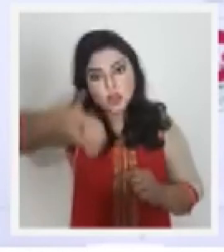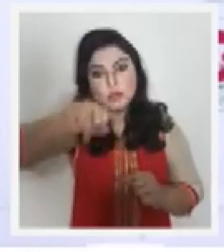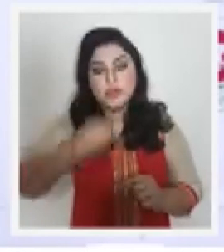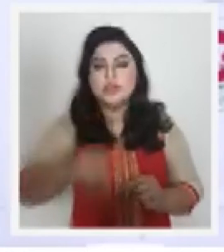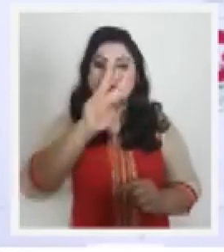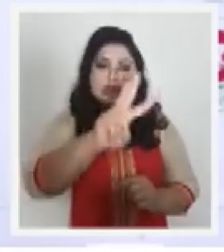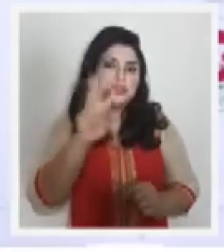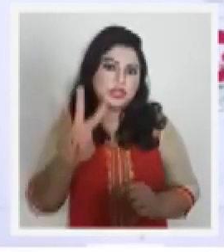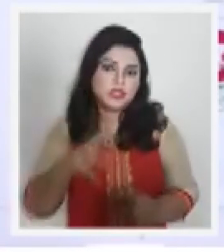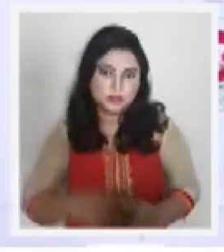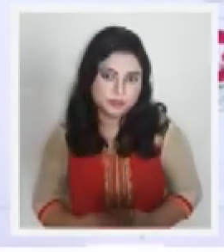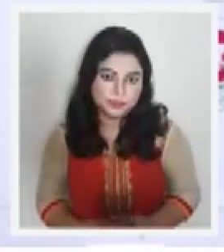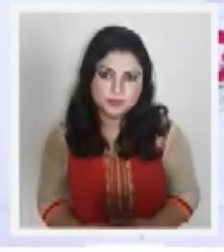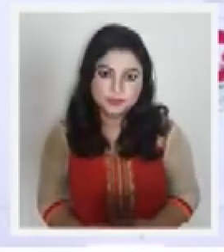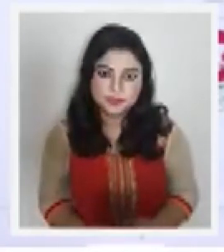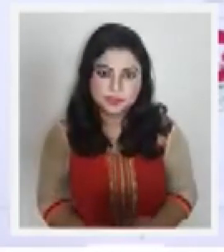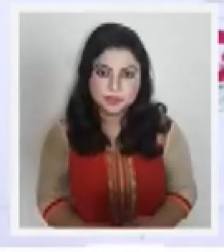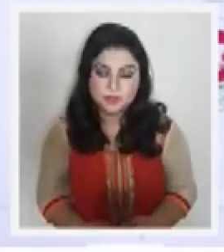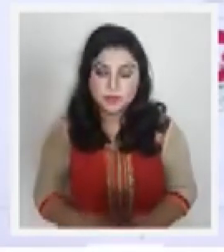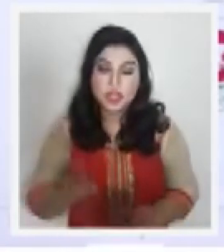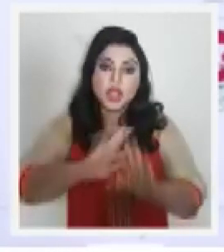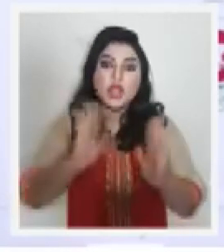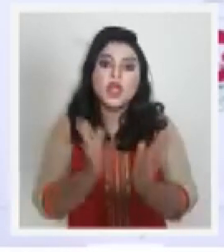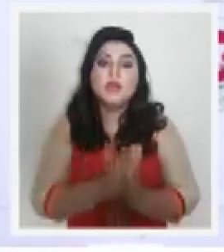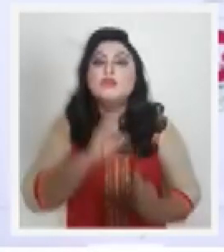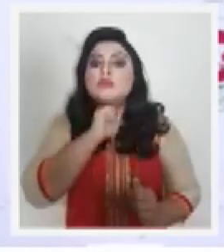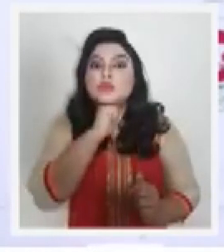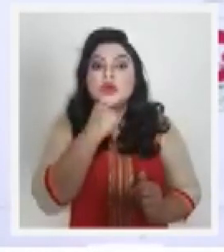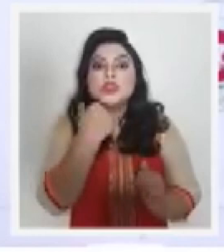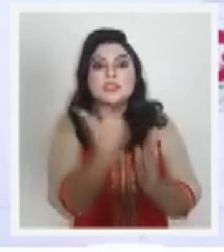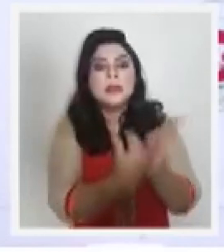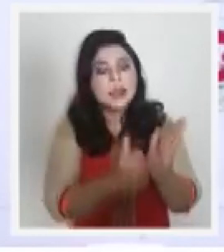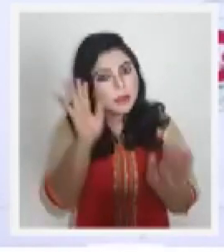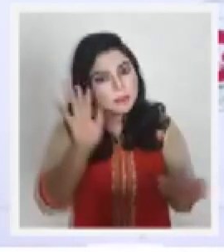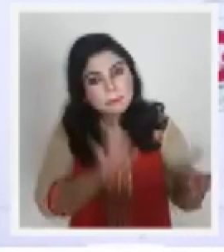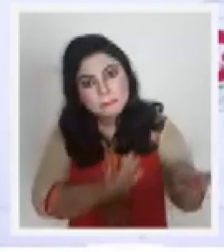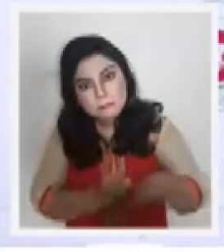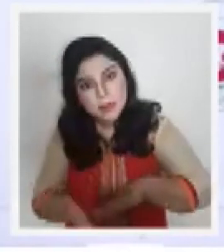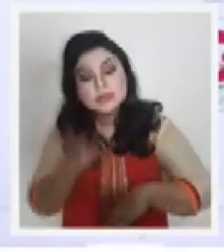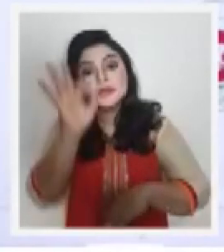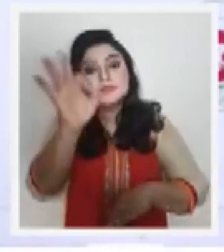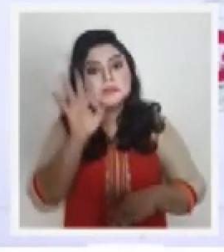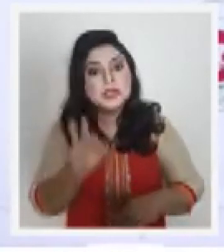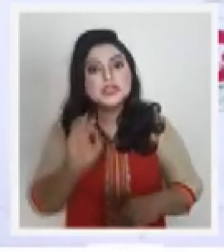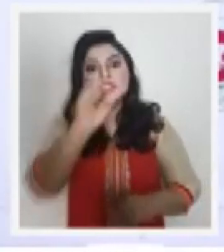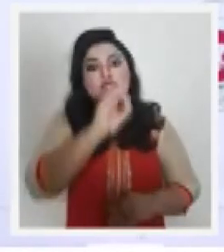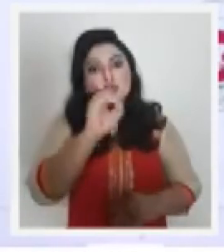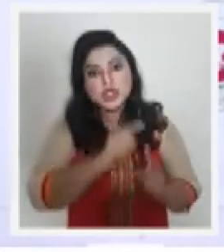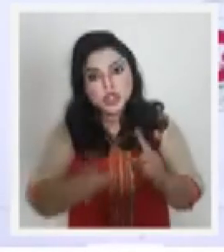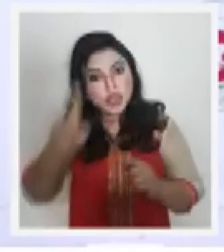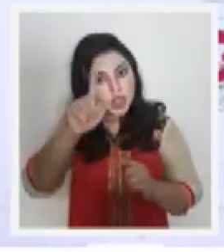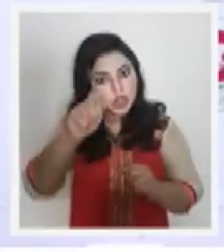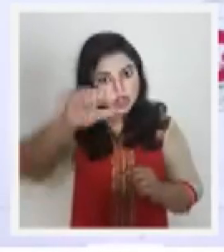14 জন, 71 থেকে 80 বছর 3 জন, এবং 81 থেকে 90 বছরের 3 জন। এ